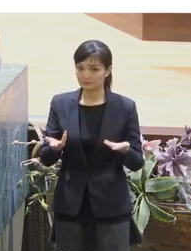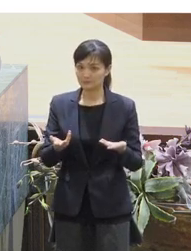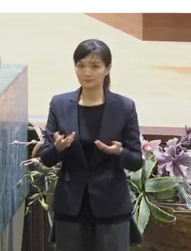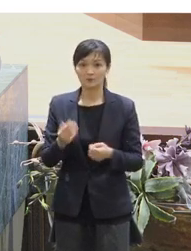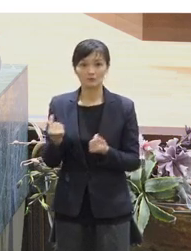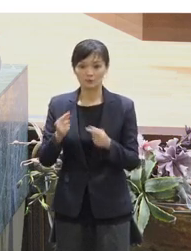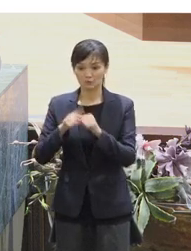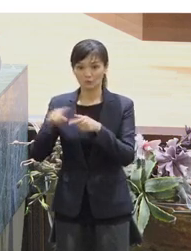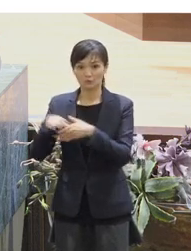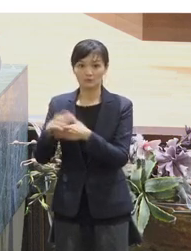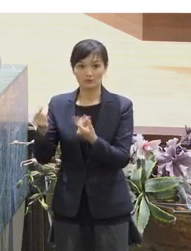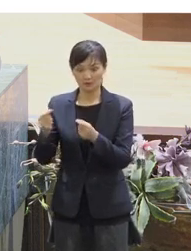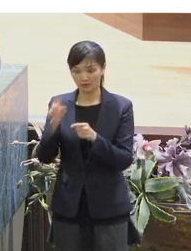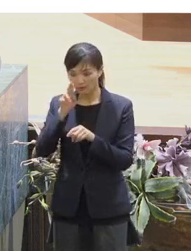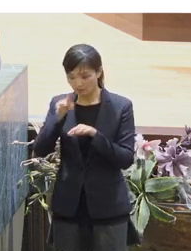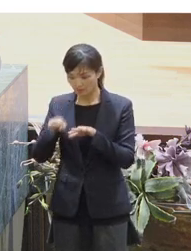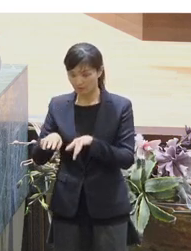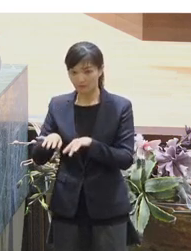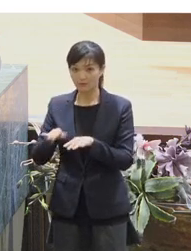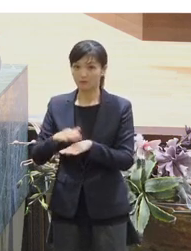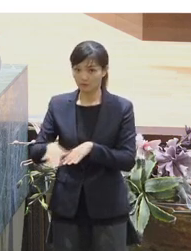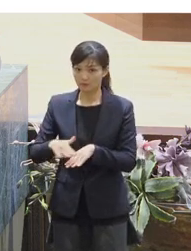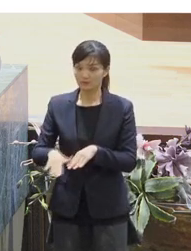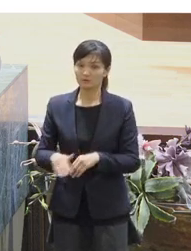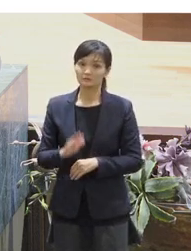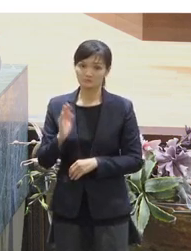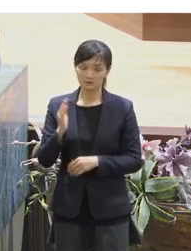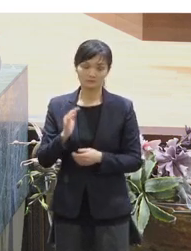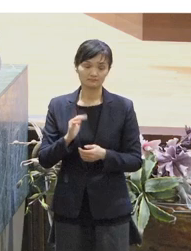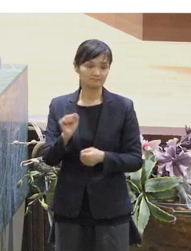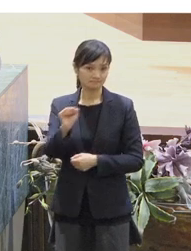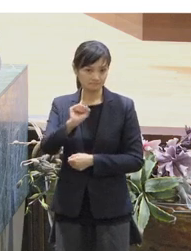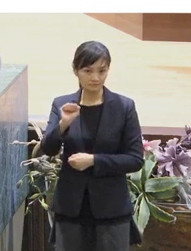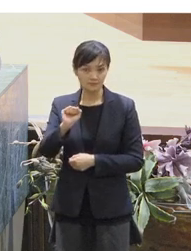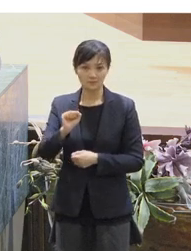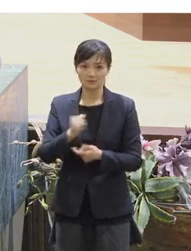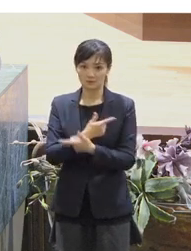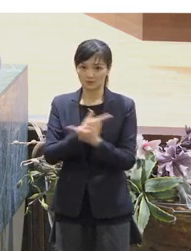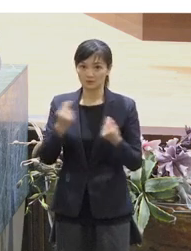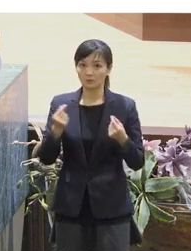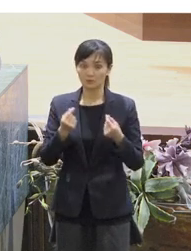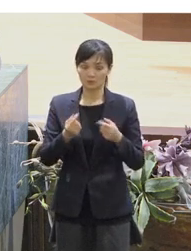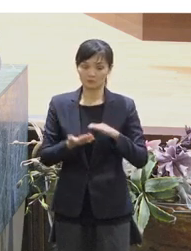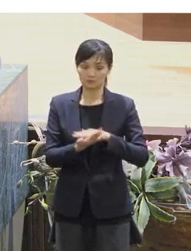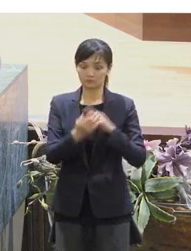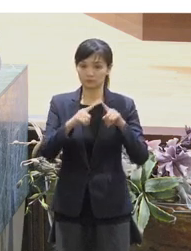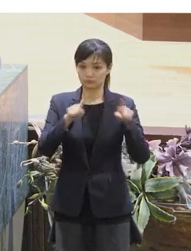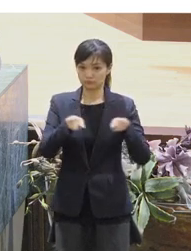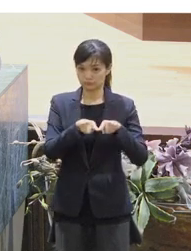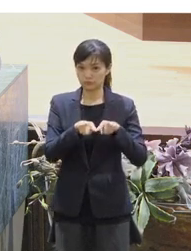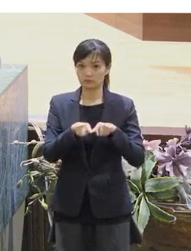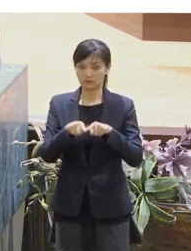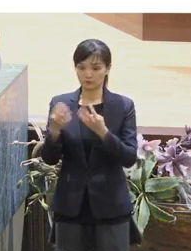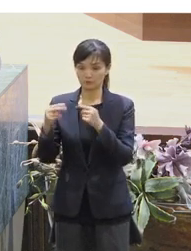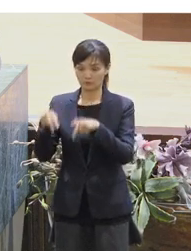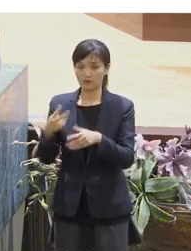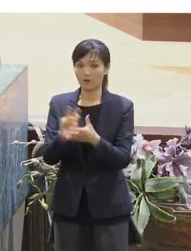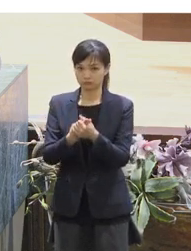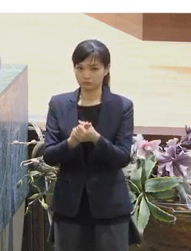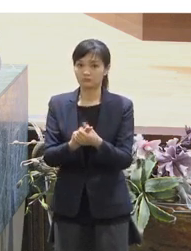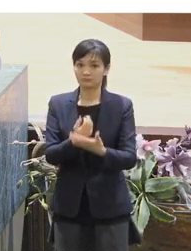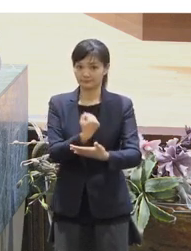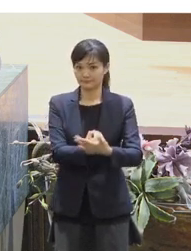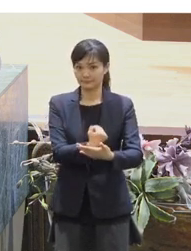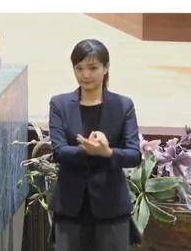等等，那他可以用来省力气，但是无论如何都必须要就是有纯纸本的这个流程哦，那这是第一件事。